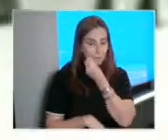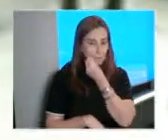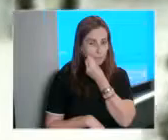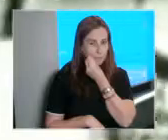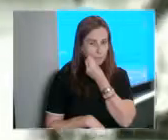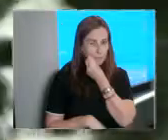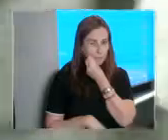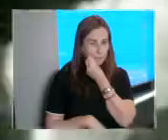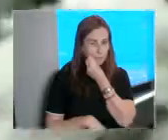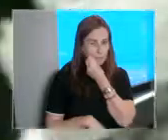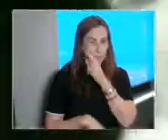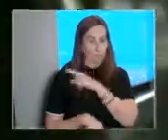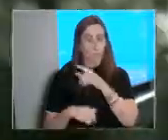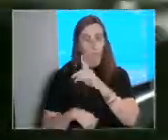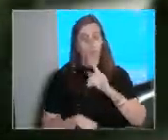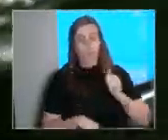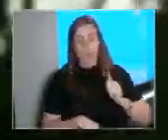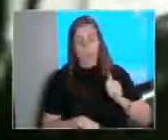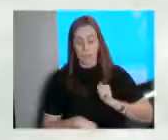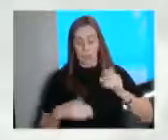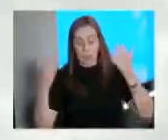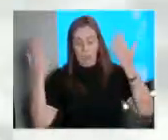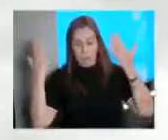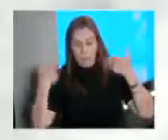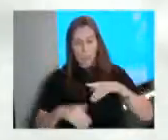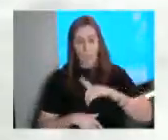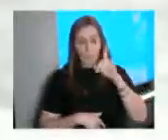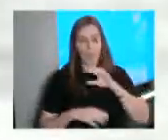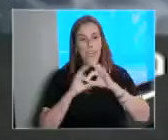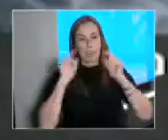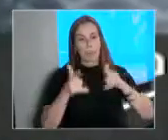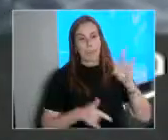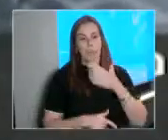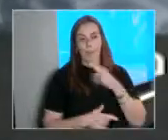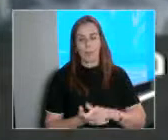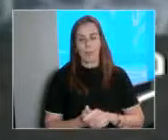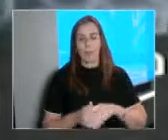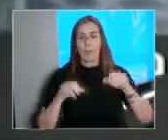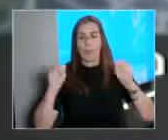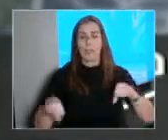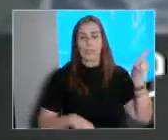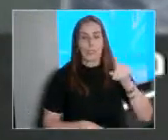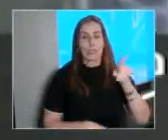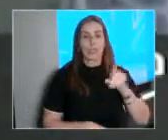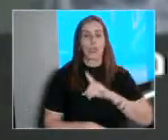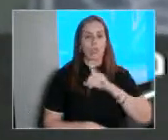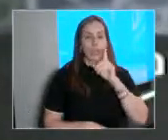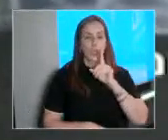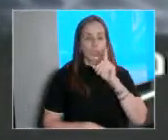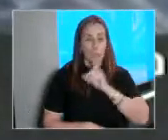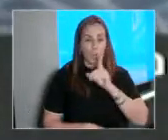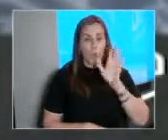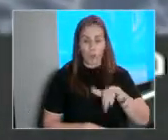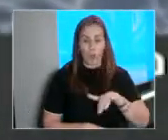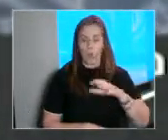פתחו צבאות מצרים וסוריה בהתקפה נגד ישראל. President Assad, King Hussein, and